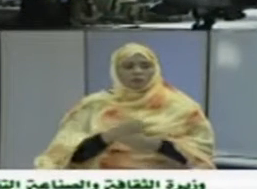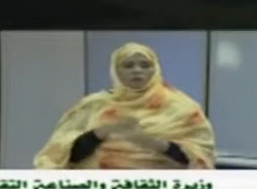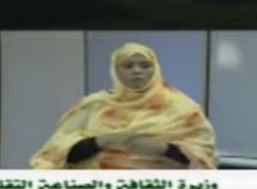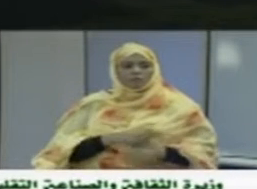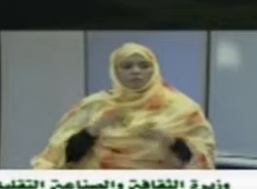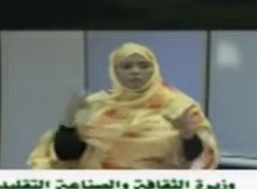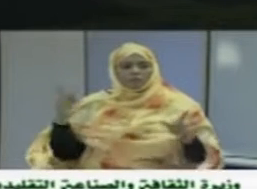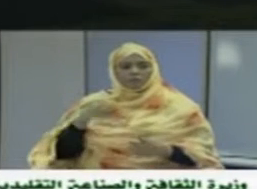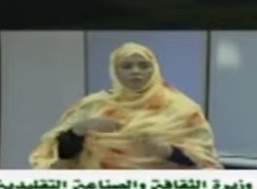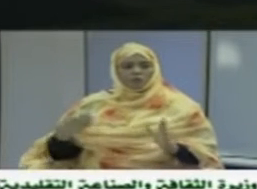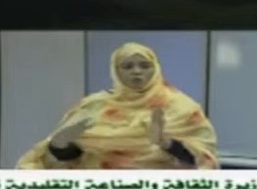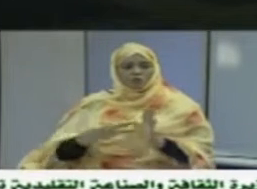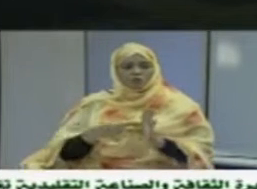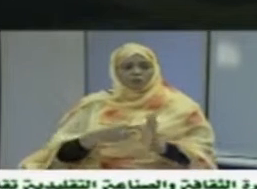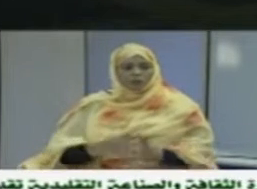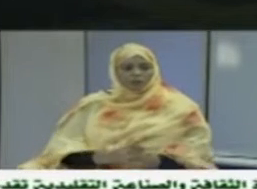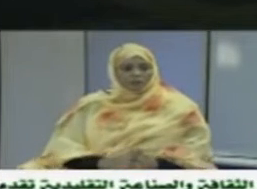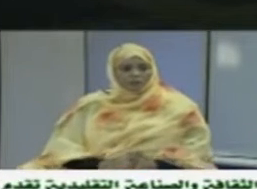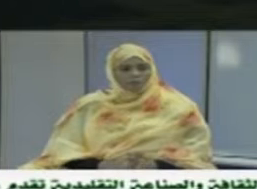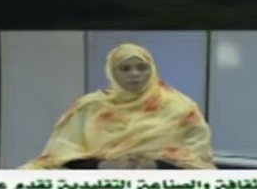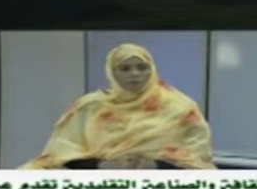سوريا.